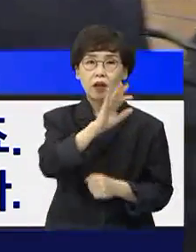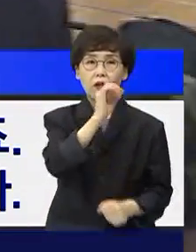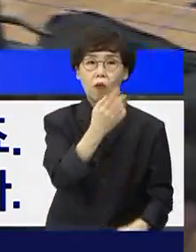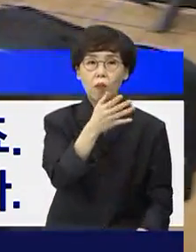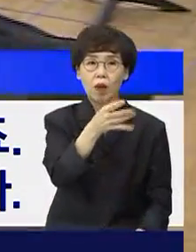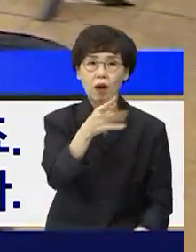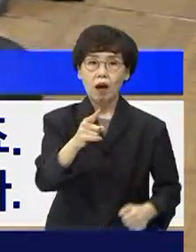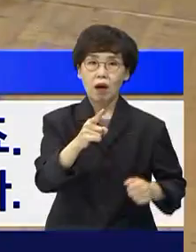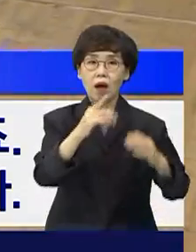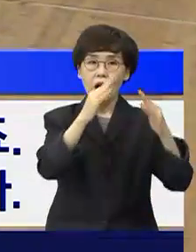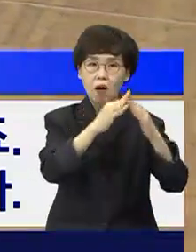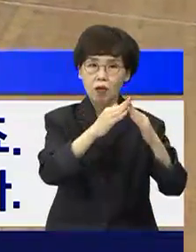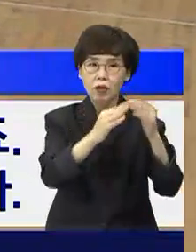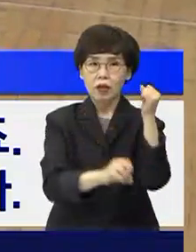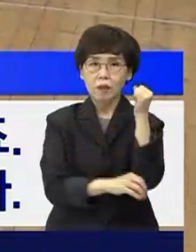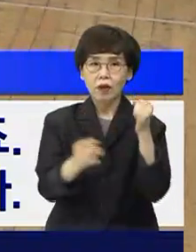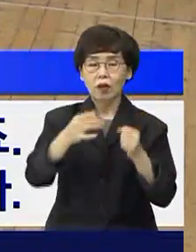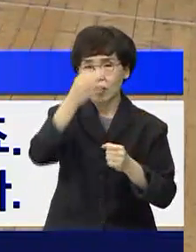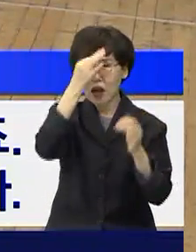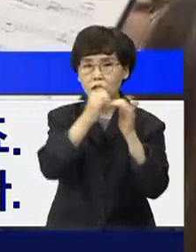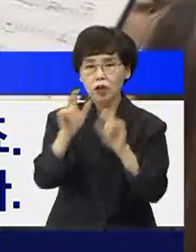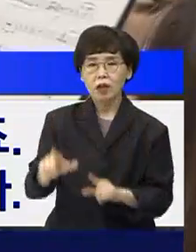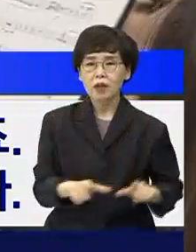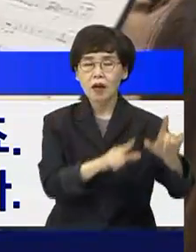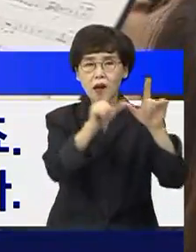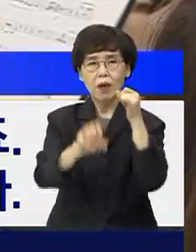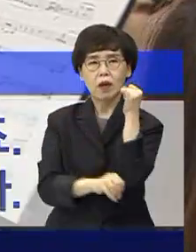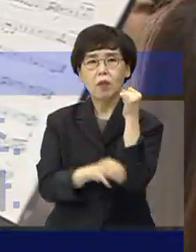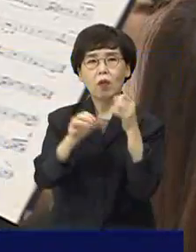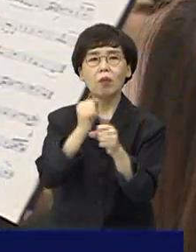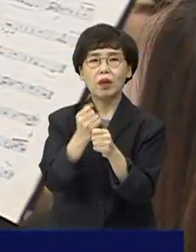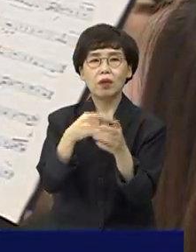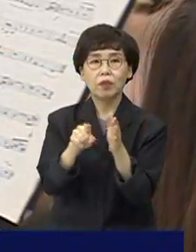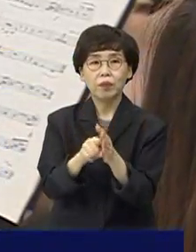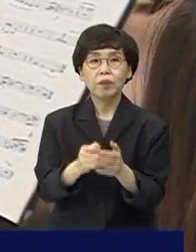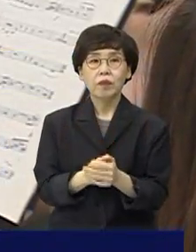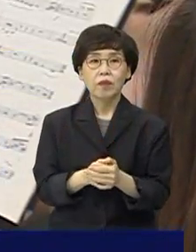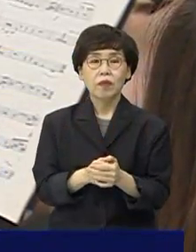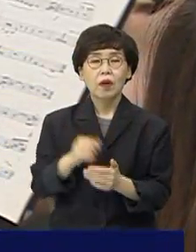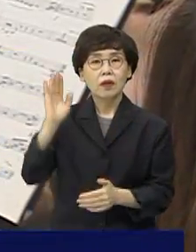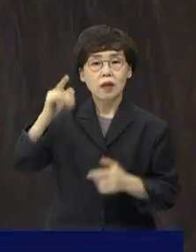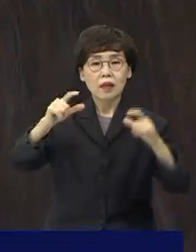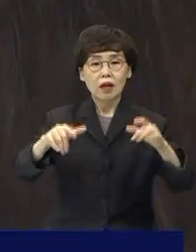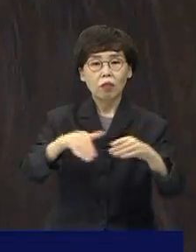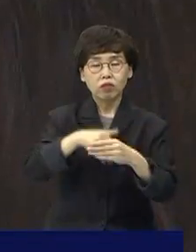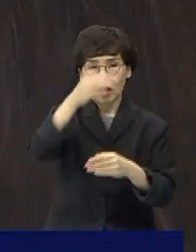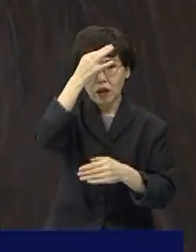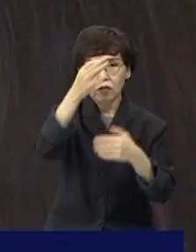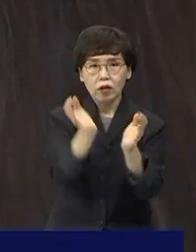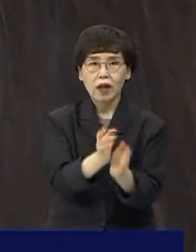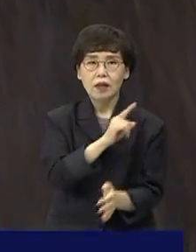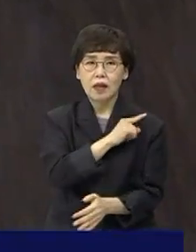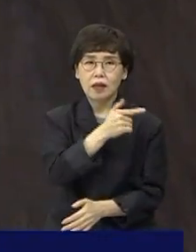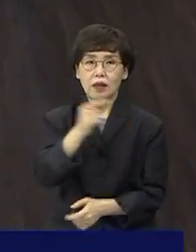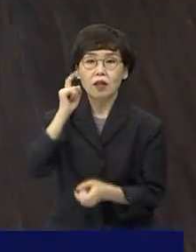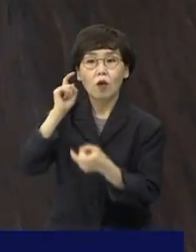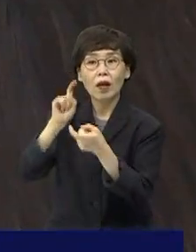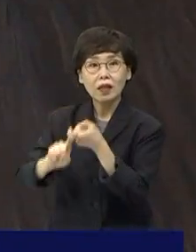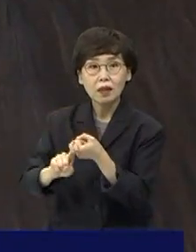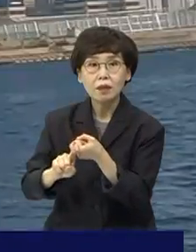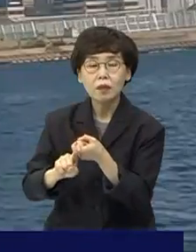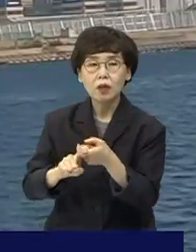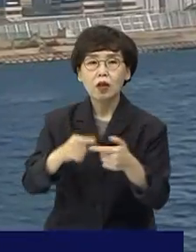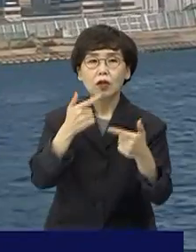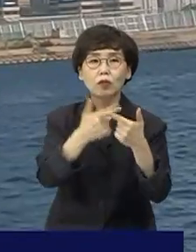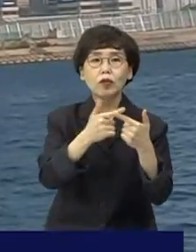해서 예술인들의 삶의 터를 제공하기 위해서. 최근 지역 문화예술계의 가장 뜨거운 감자는